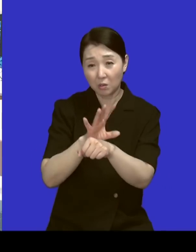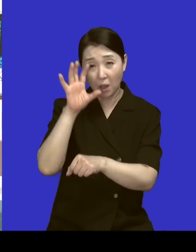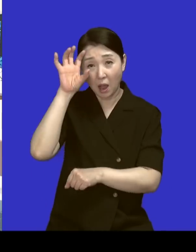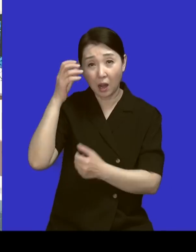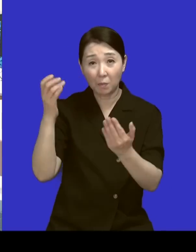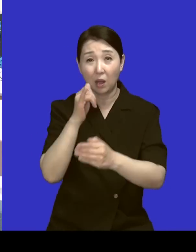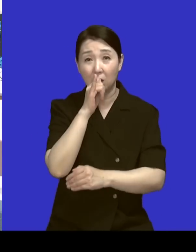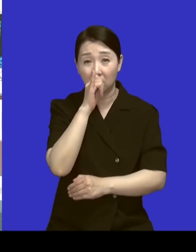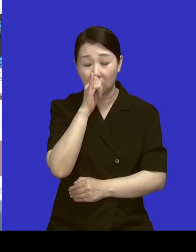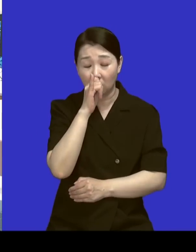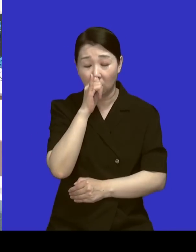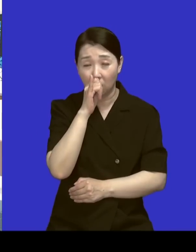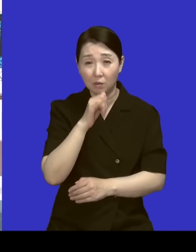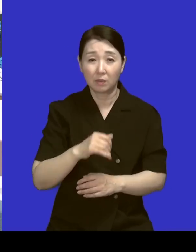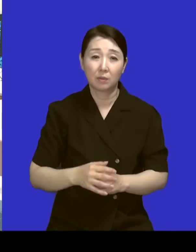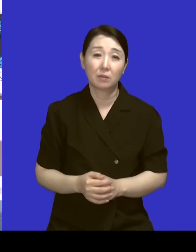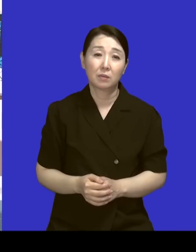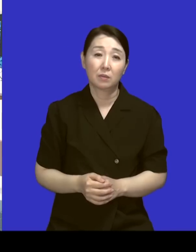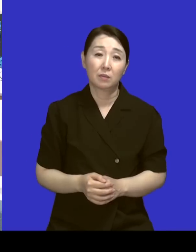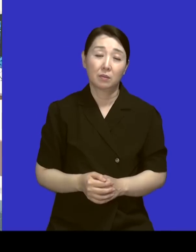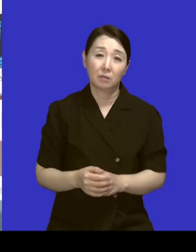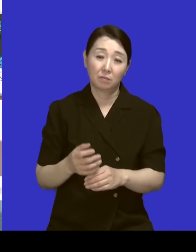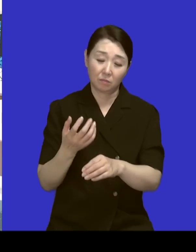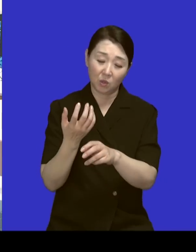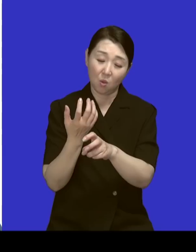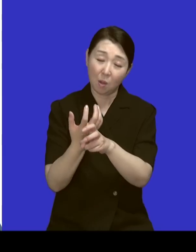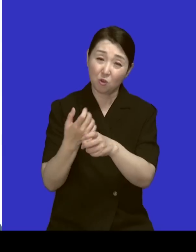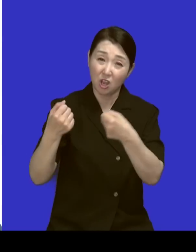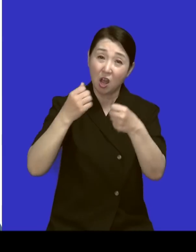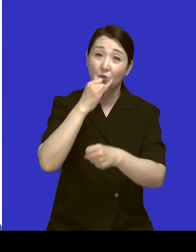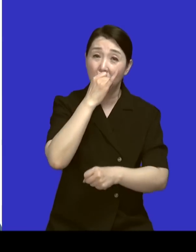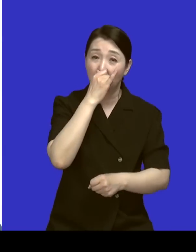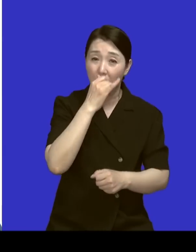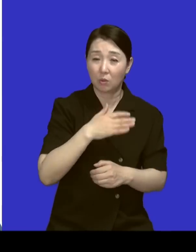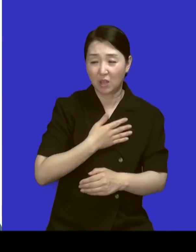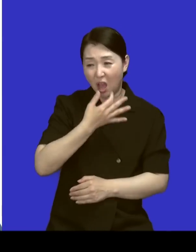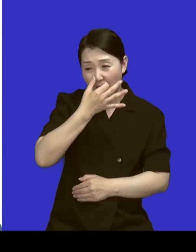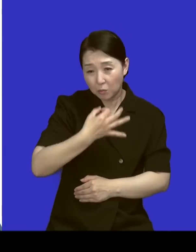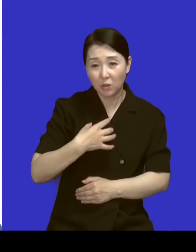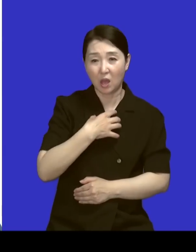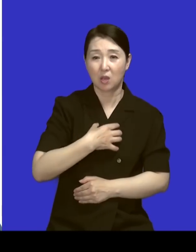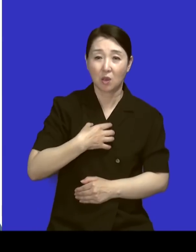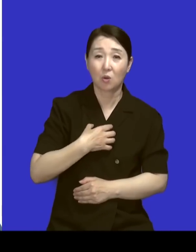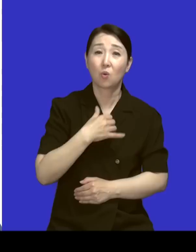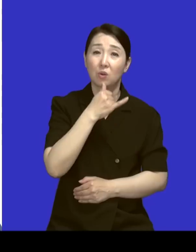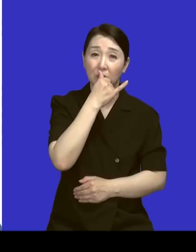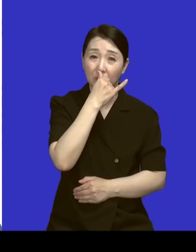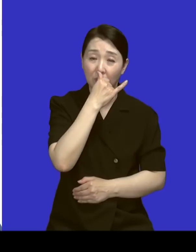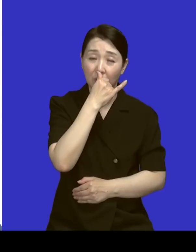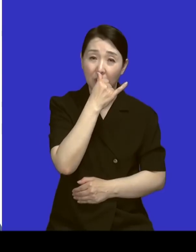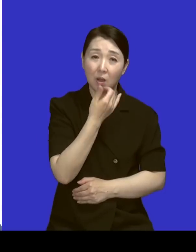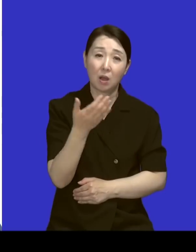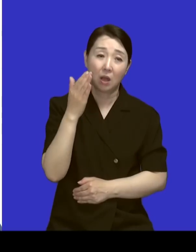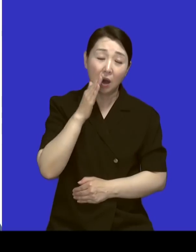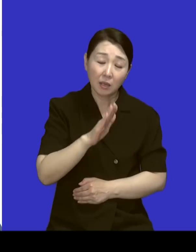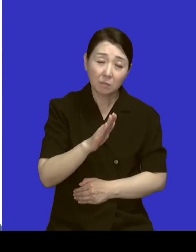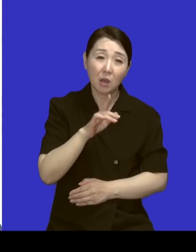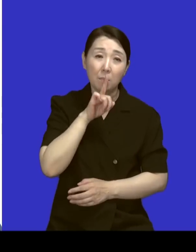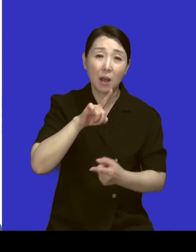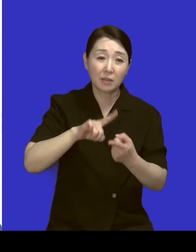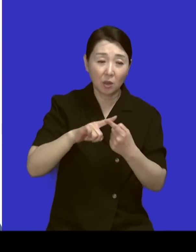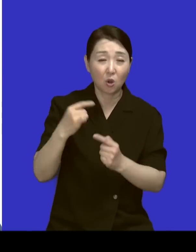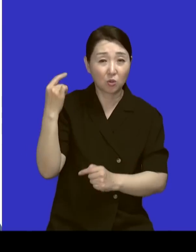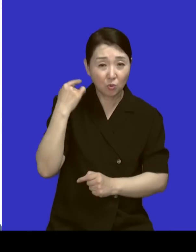예. 새벽 화물차 운전하는 친구도 있었고 물론 제가 하는 말이 뭐 나 힘들어 나 괴로워 이런 말인데도 네. 그걸 있는 그대로